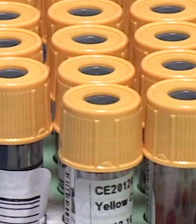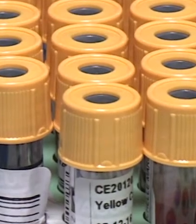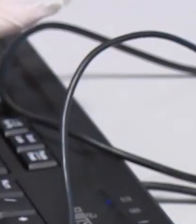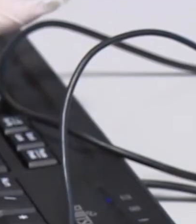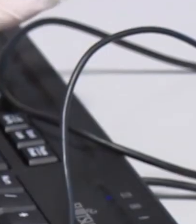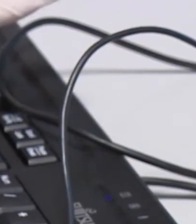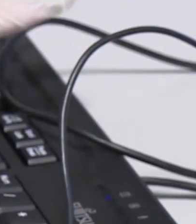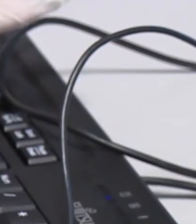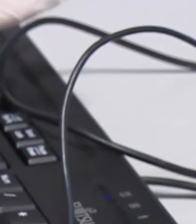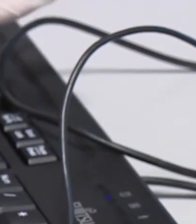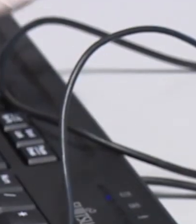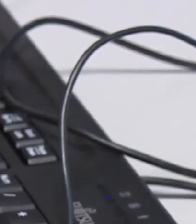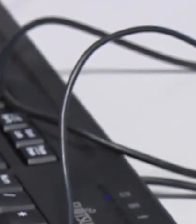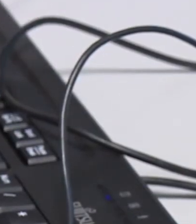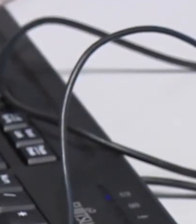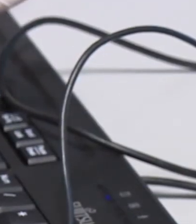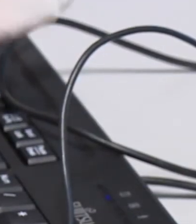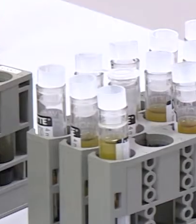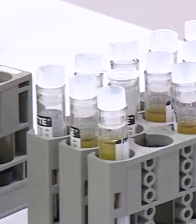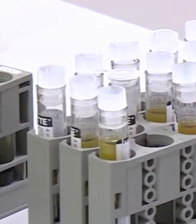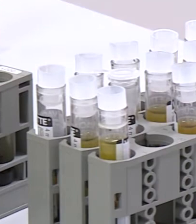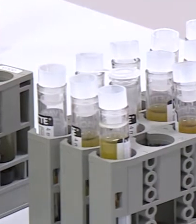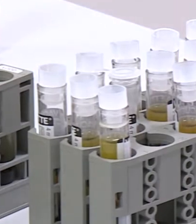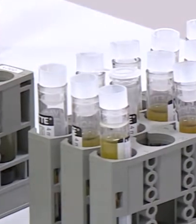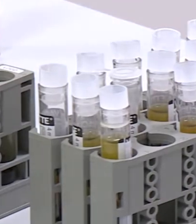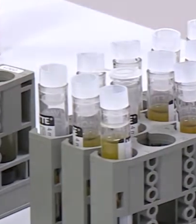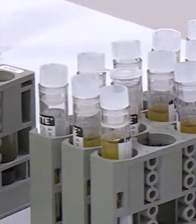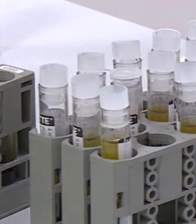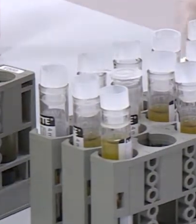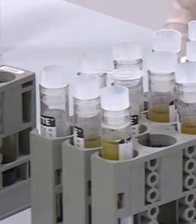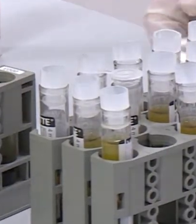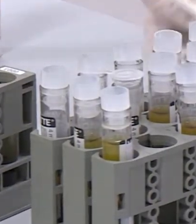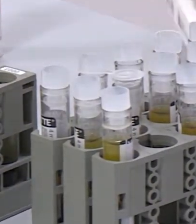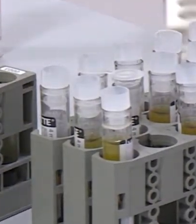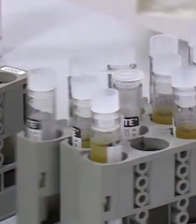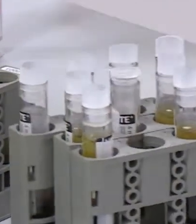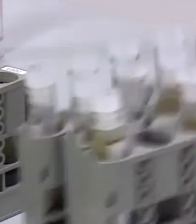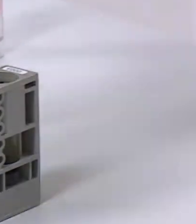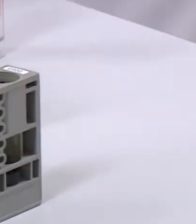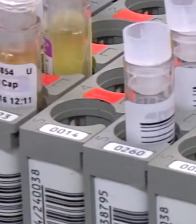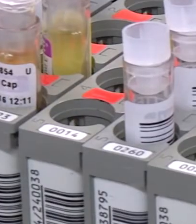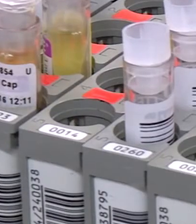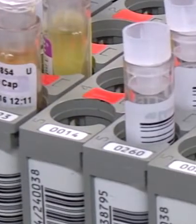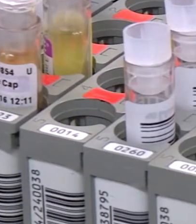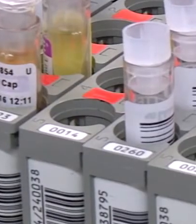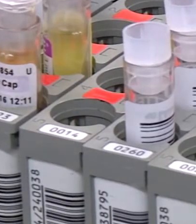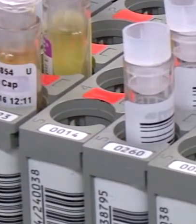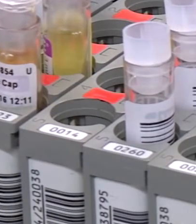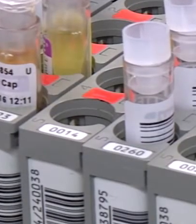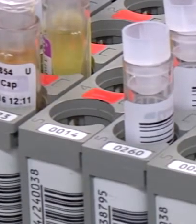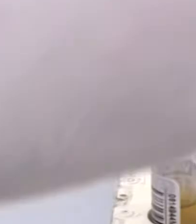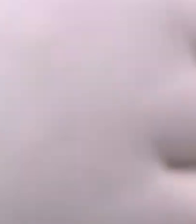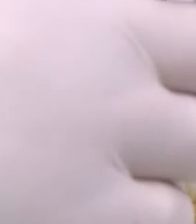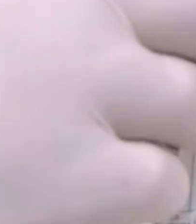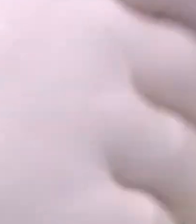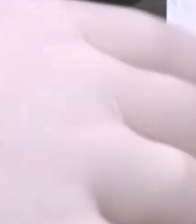f'pajjiżna 22 każ tal-varjant Brażiljan fil-waqt li 5 każijiet tal-varjant Afrikan. Hija qalet li s'issa